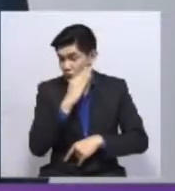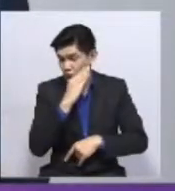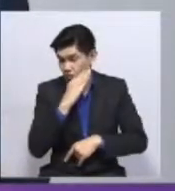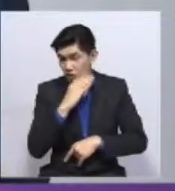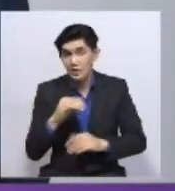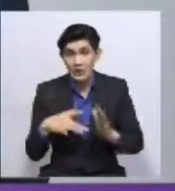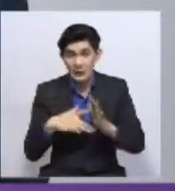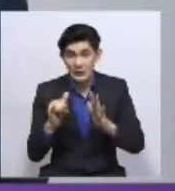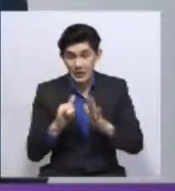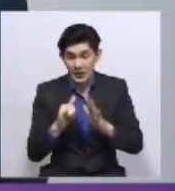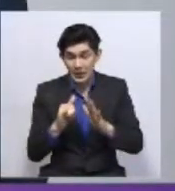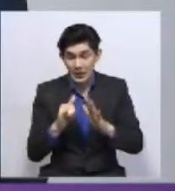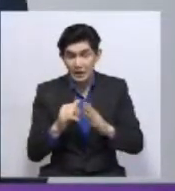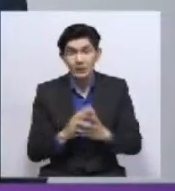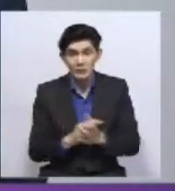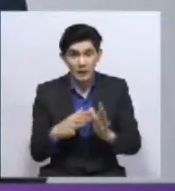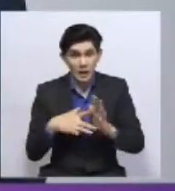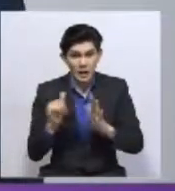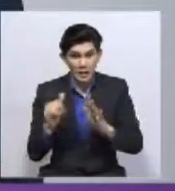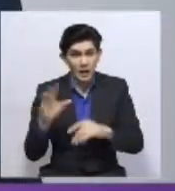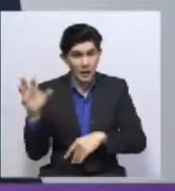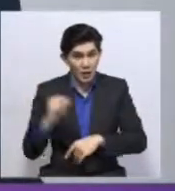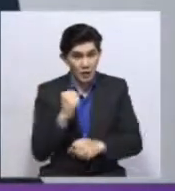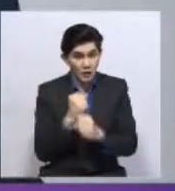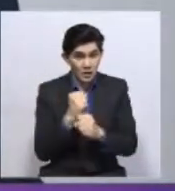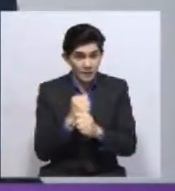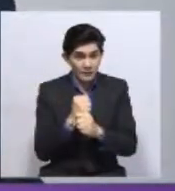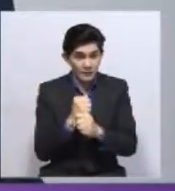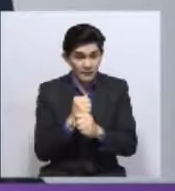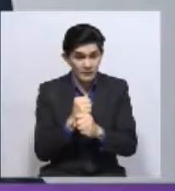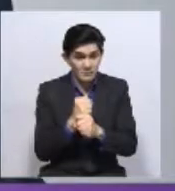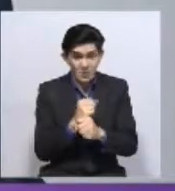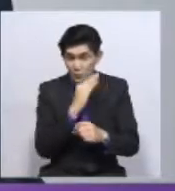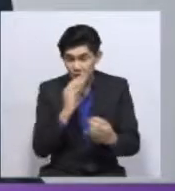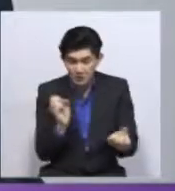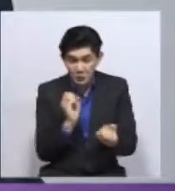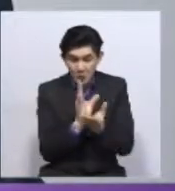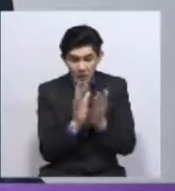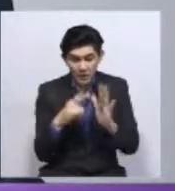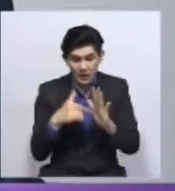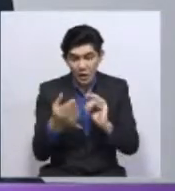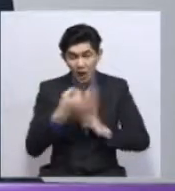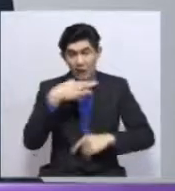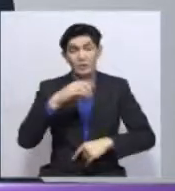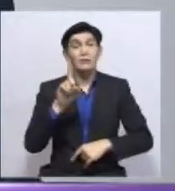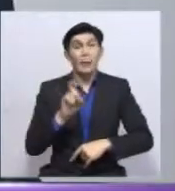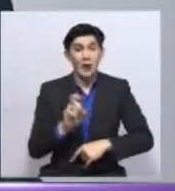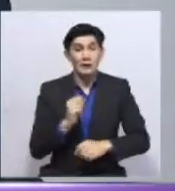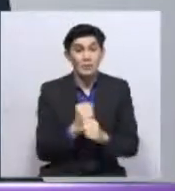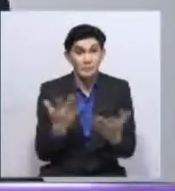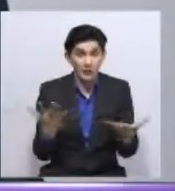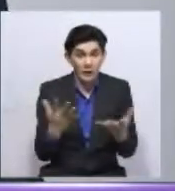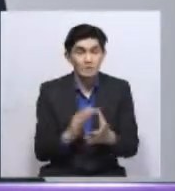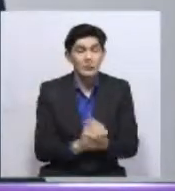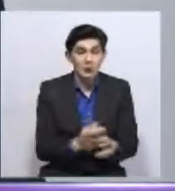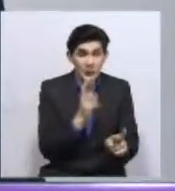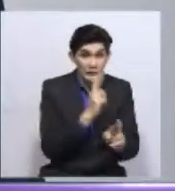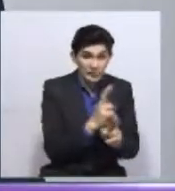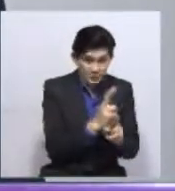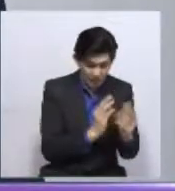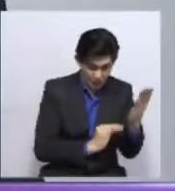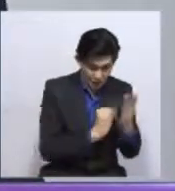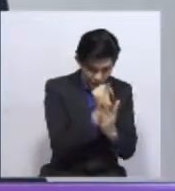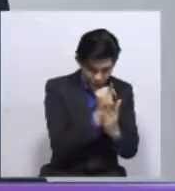ที่มันมีผลต่อการเสียชีวิตคือรักษาถูกรอดรักษาไ